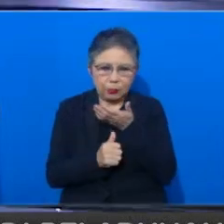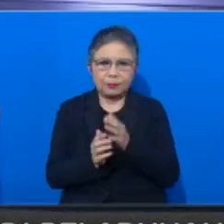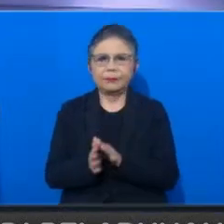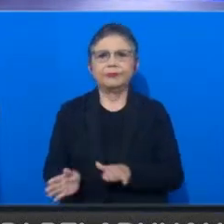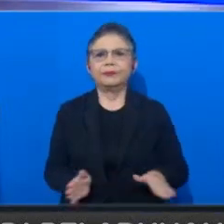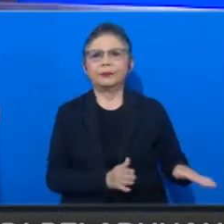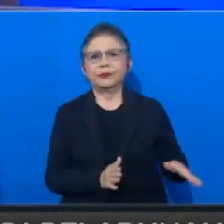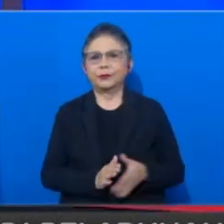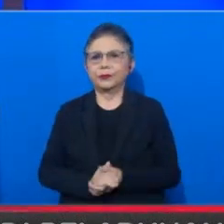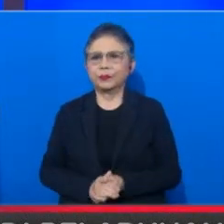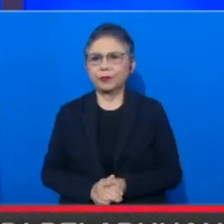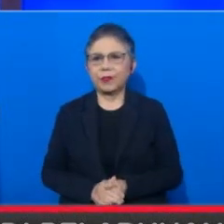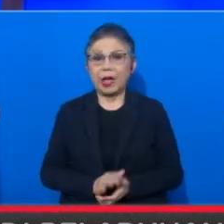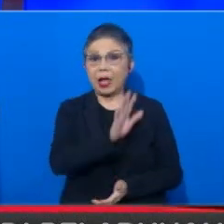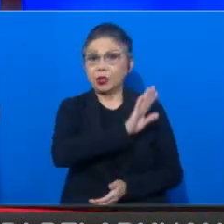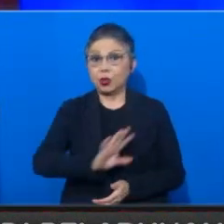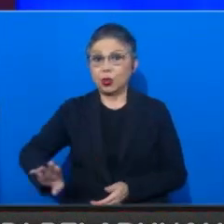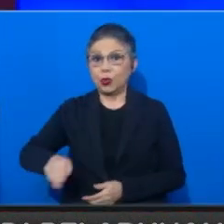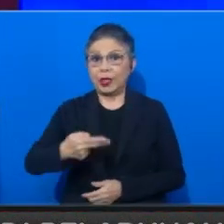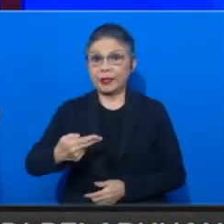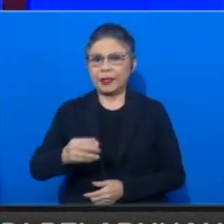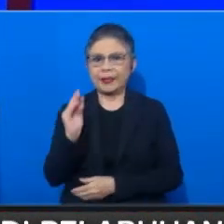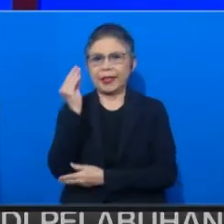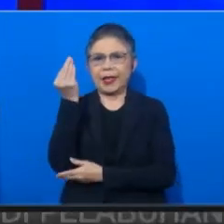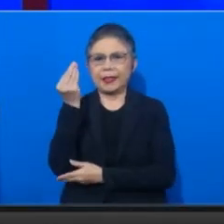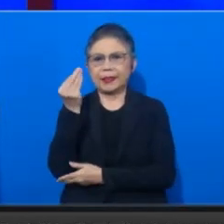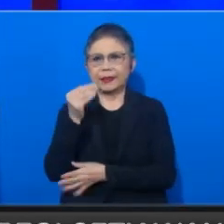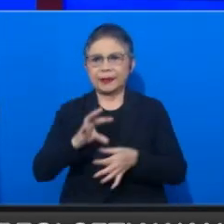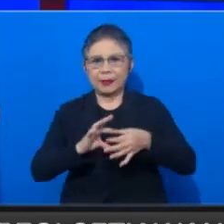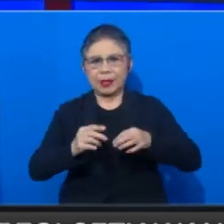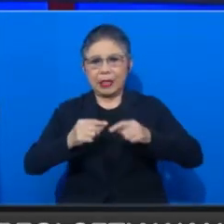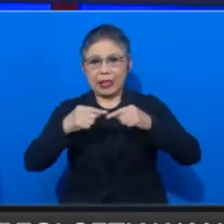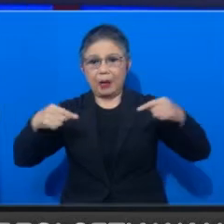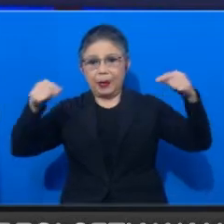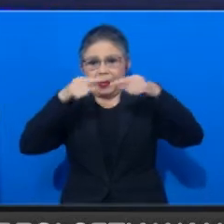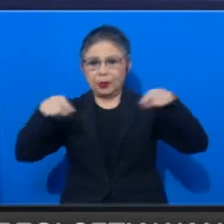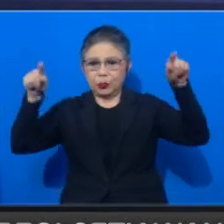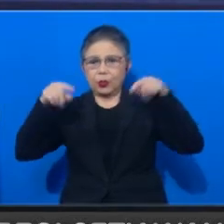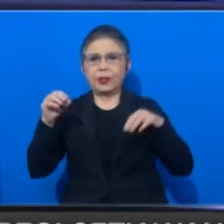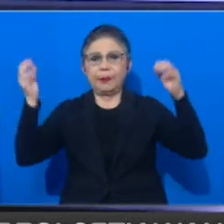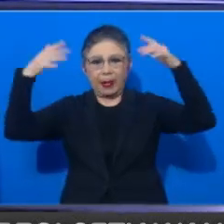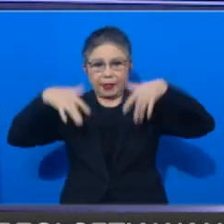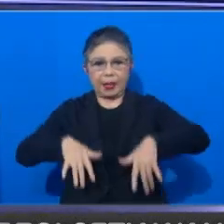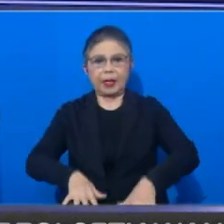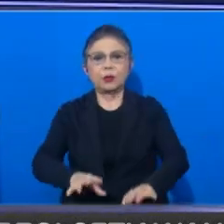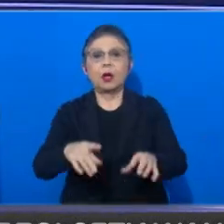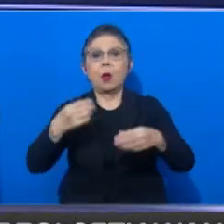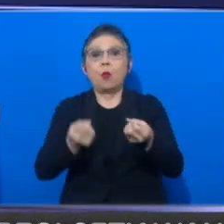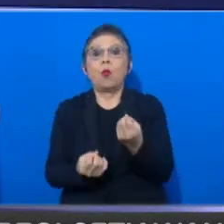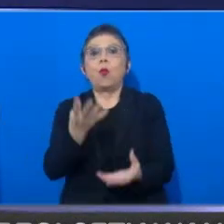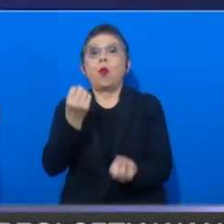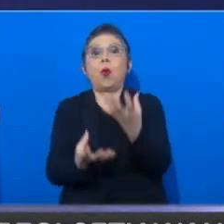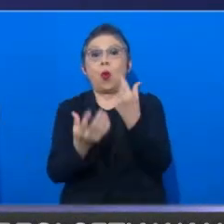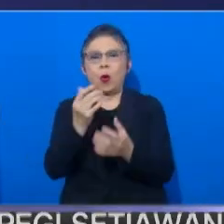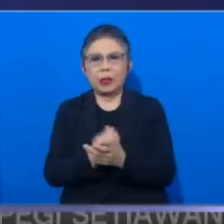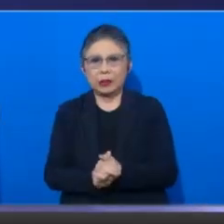Kita ke informasi dari sejumlah daerah di tanah air. Kita awali dari Jakarta. Rangkaian kabel udara di Menteng, Jakarta Pusat terbakar. Besarnya kobaran api membuat